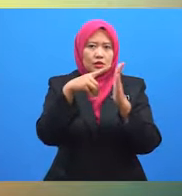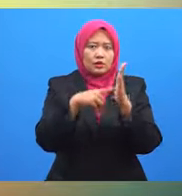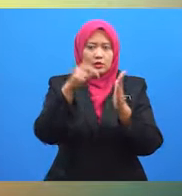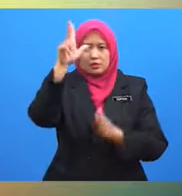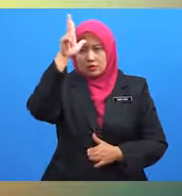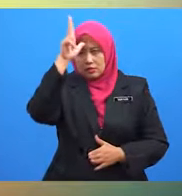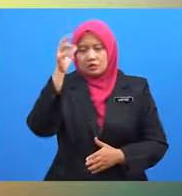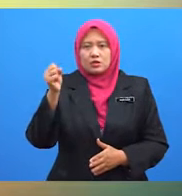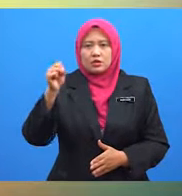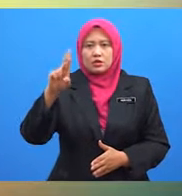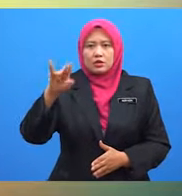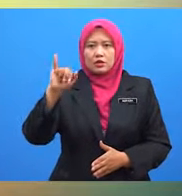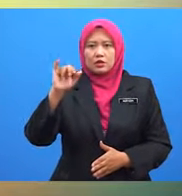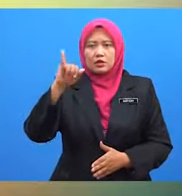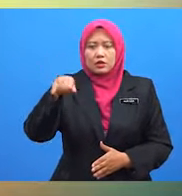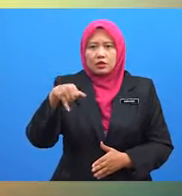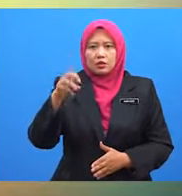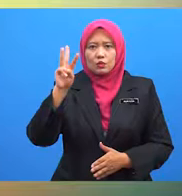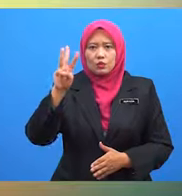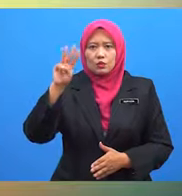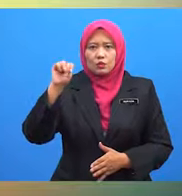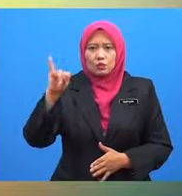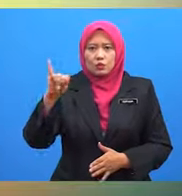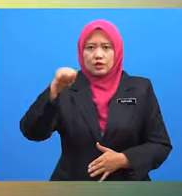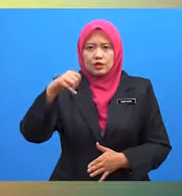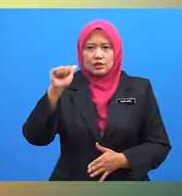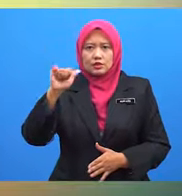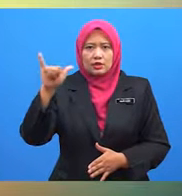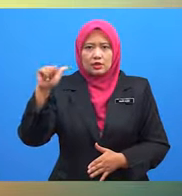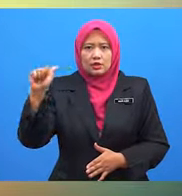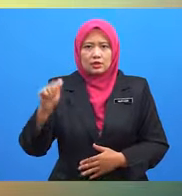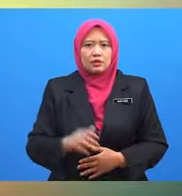itu dan mengutuk mereka yang tidak setia.